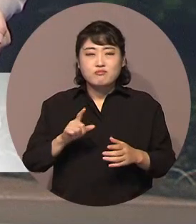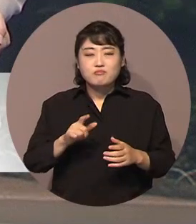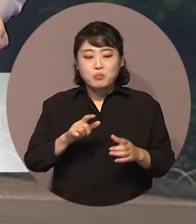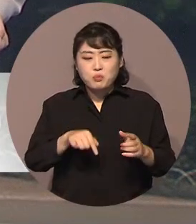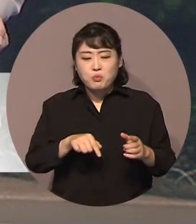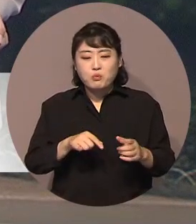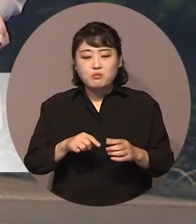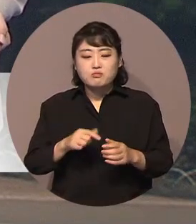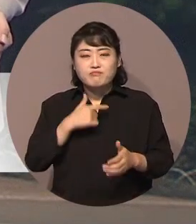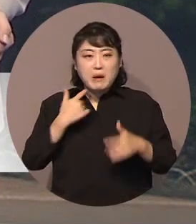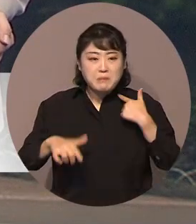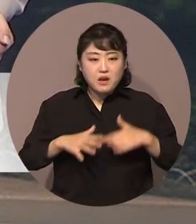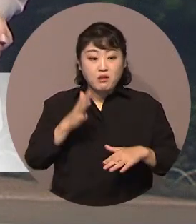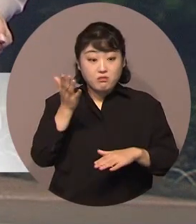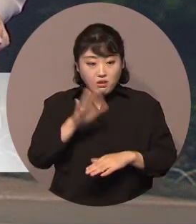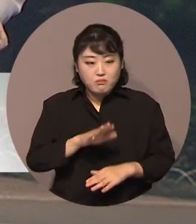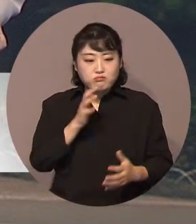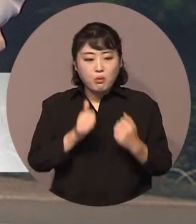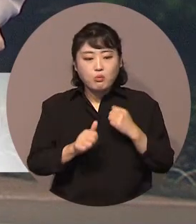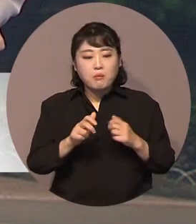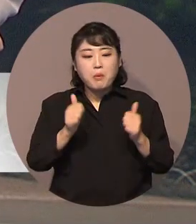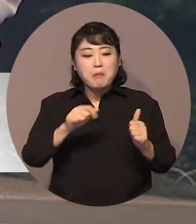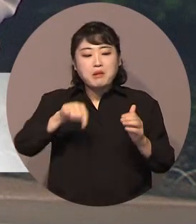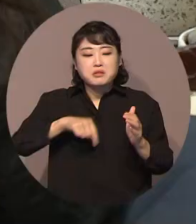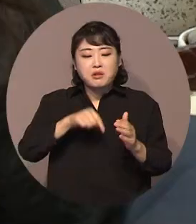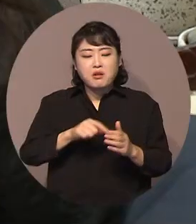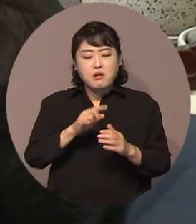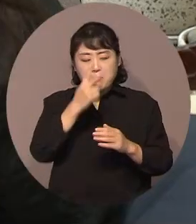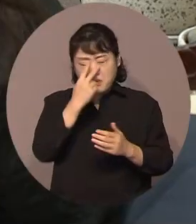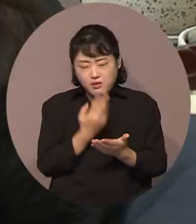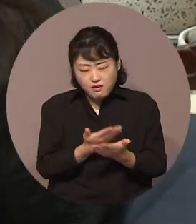선처를 호소했습니다. 박선진 기자입니다.